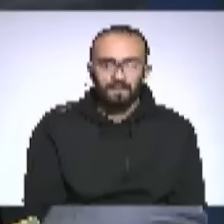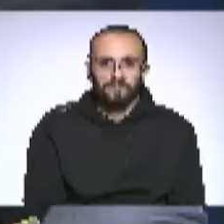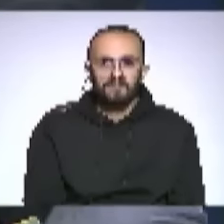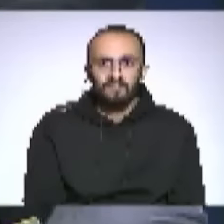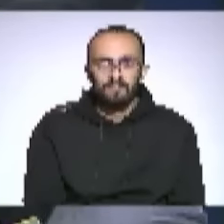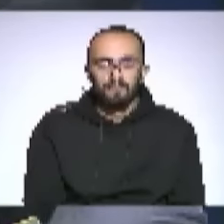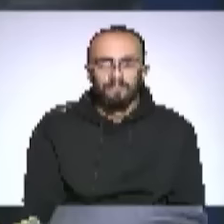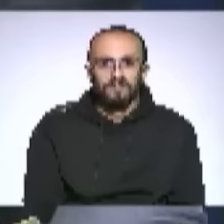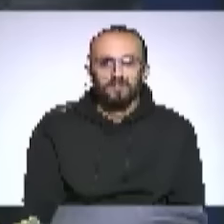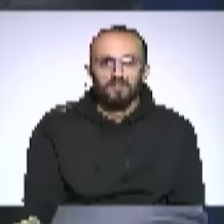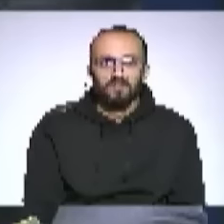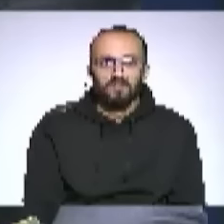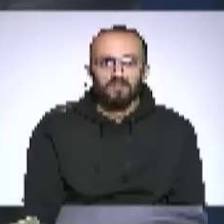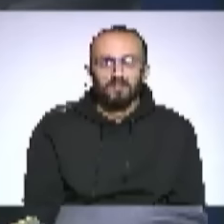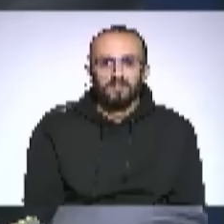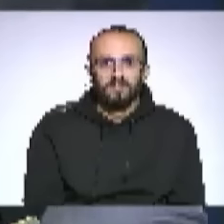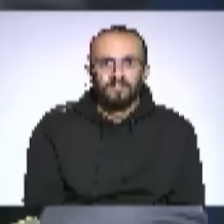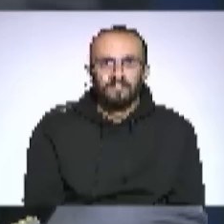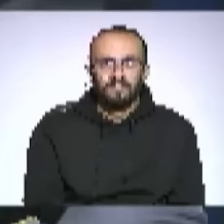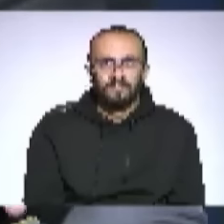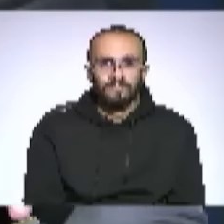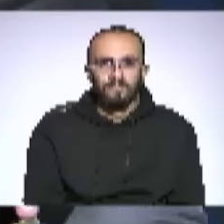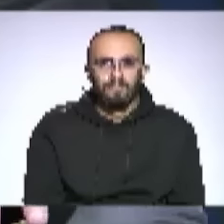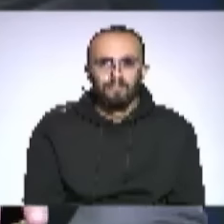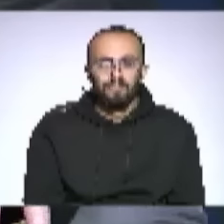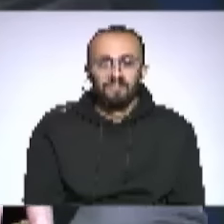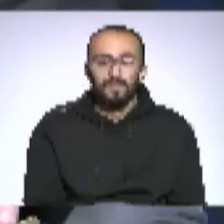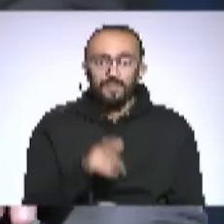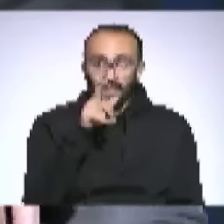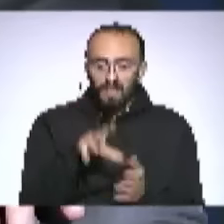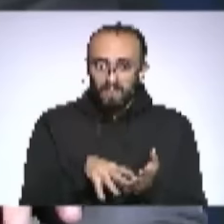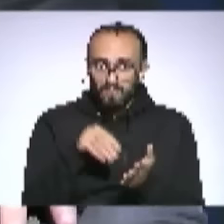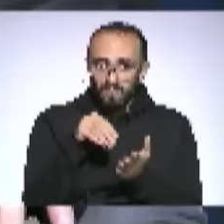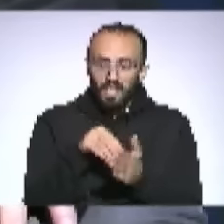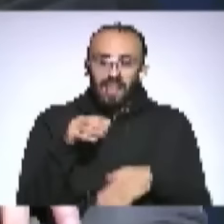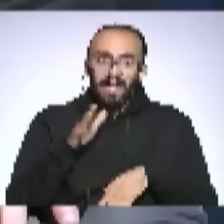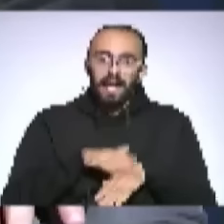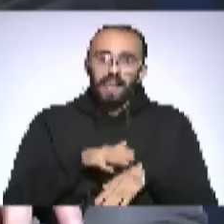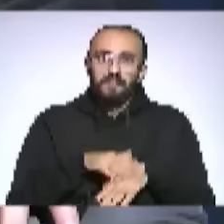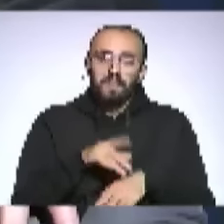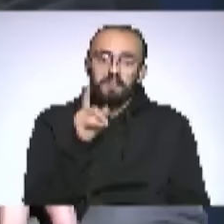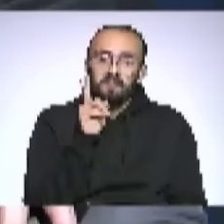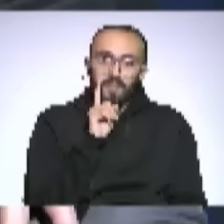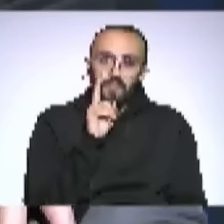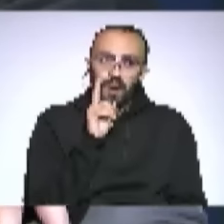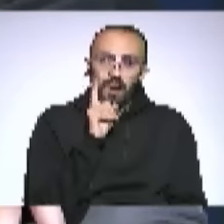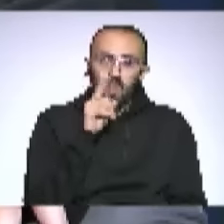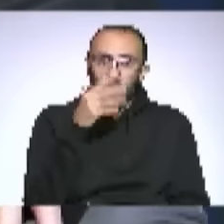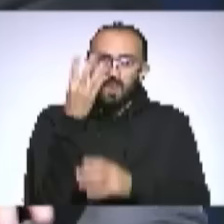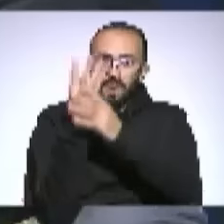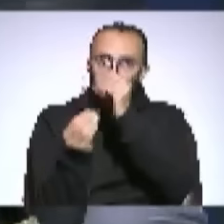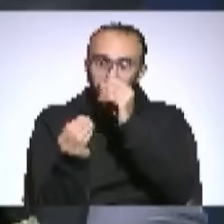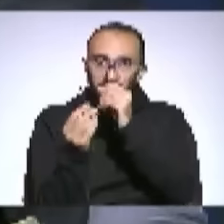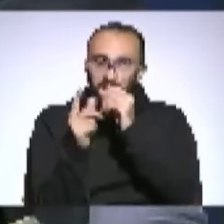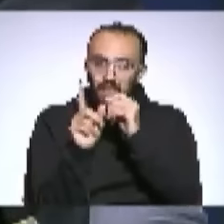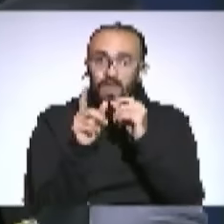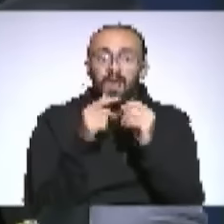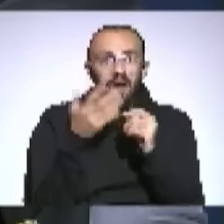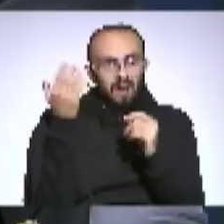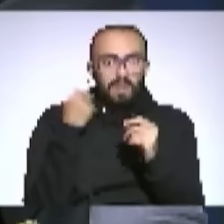الوقت انت بدايتك الاولى هي خدمه الام وابنها اللي هو سلفك يعني اه بس انا كنت